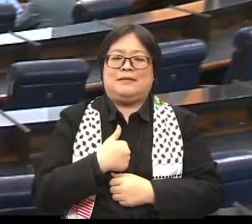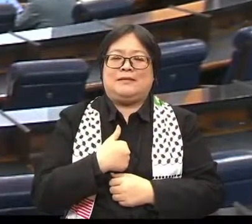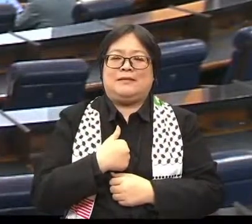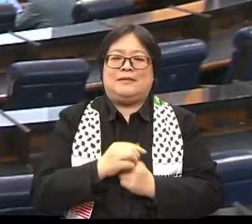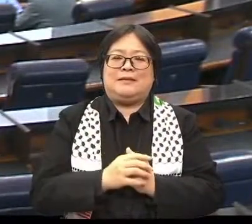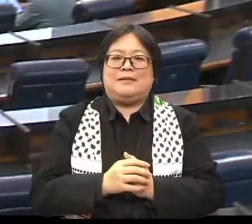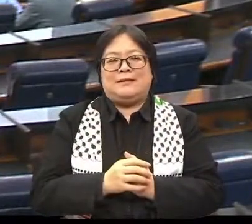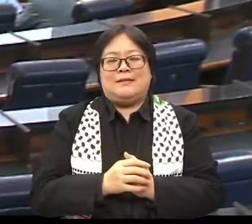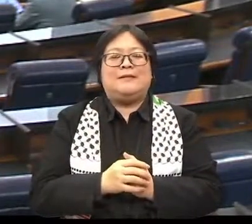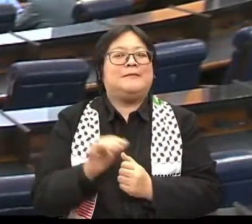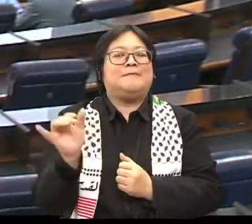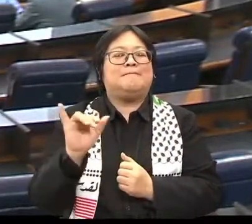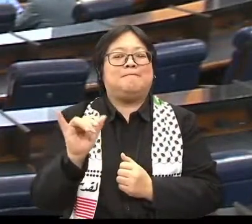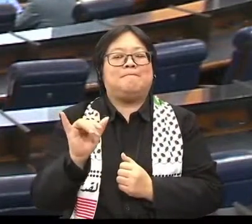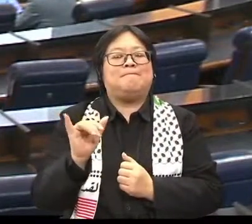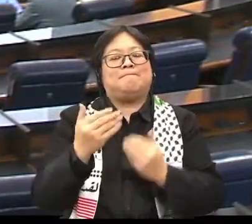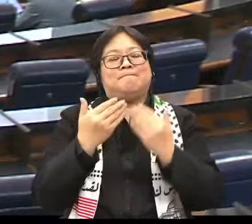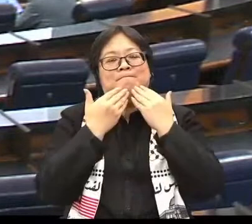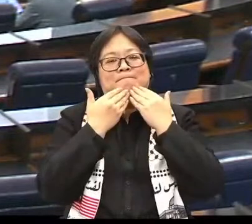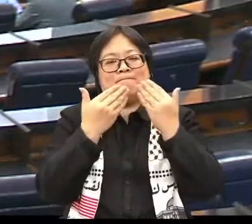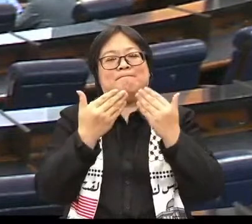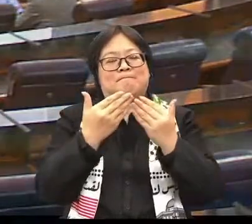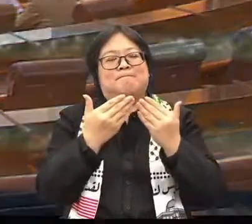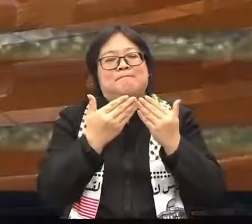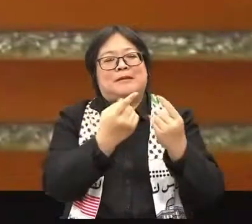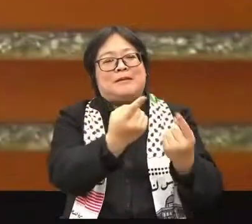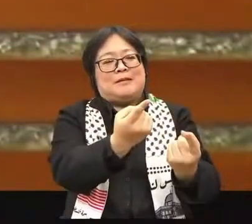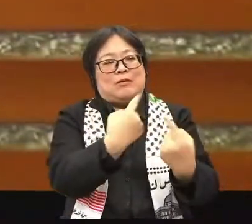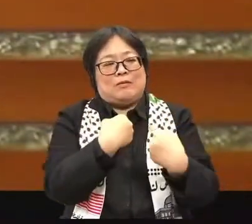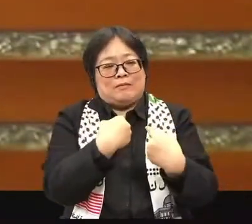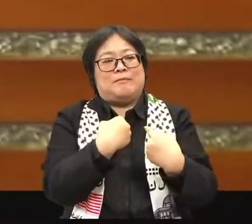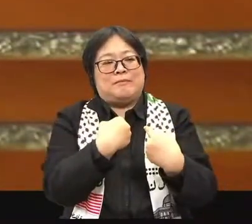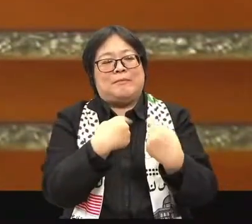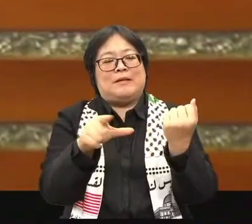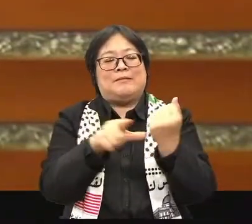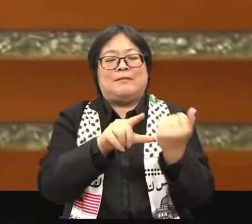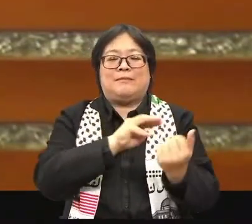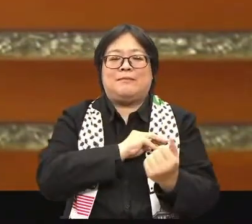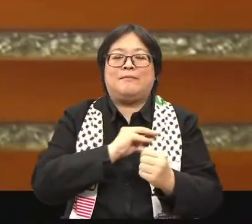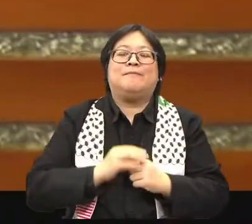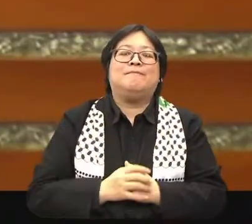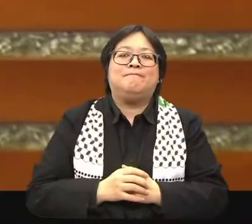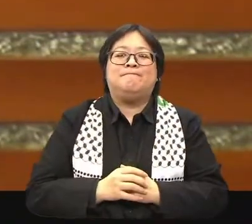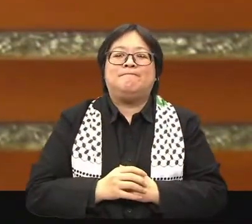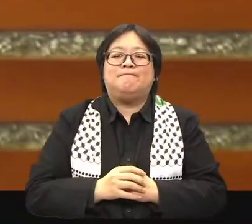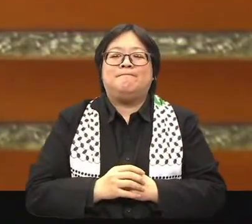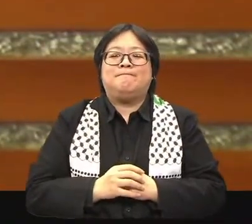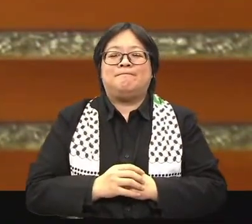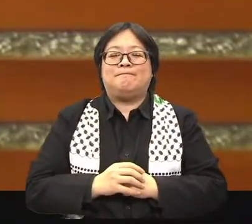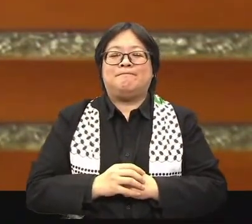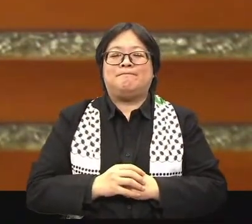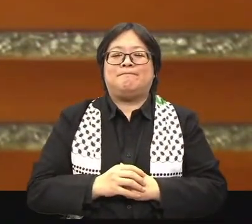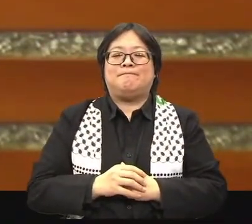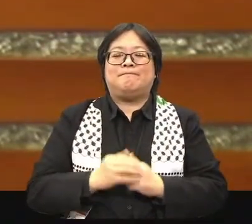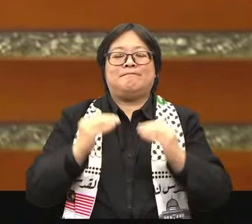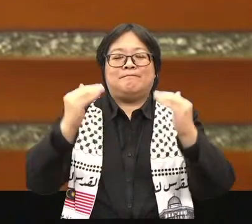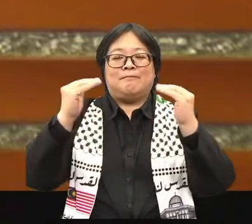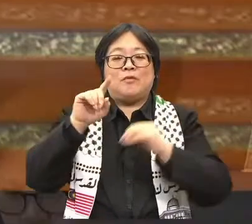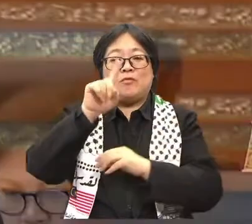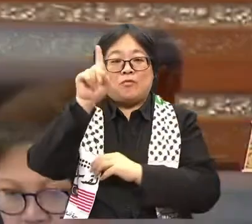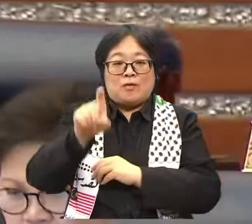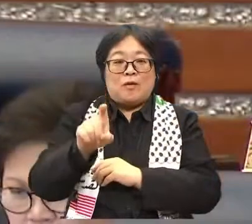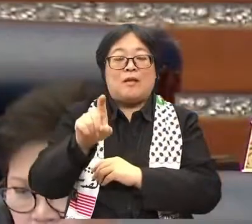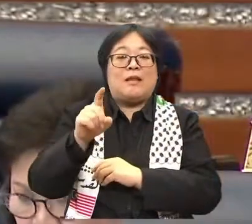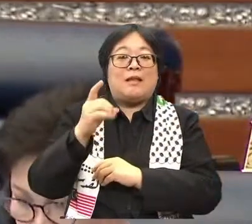saya juga menghargai jawapan yang diberikan oleh timbalan menteri tadi susulan daripada soalan yang